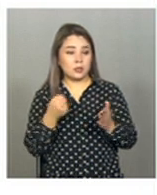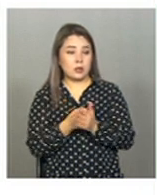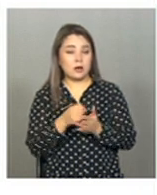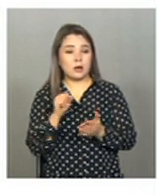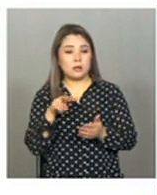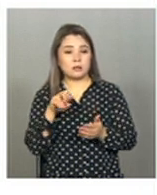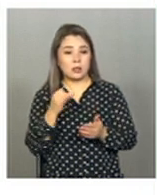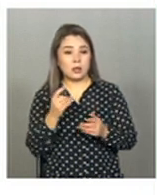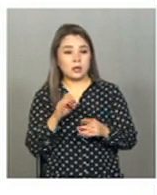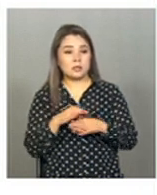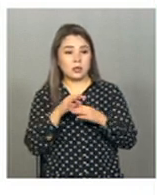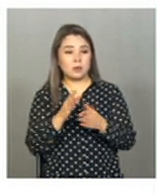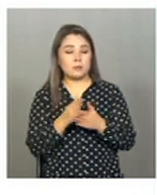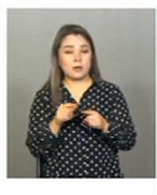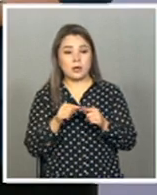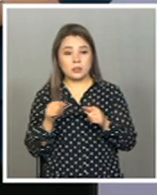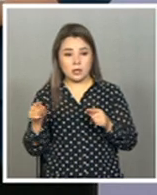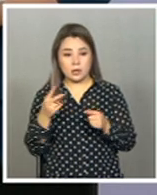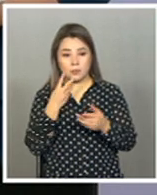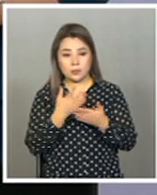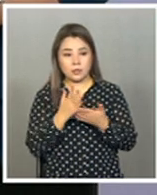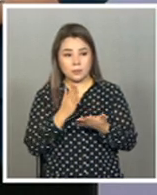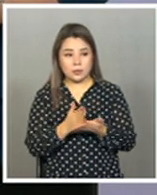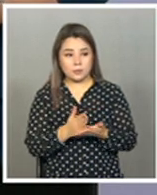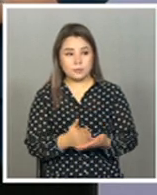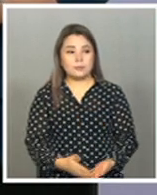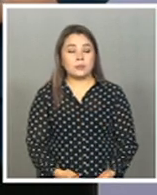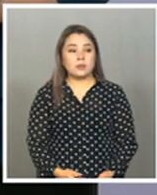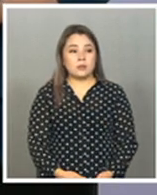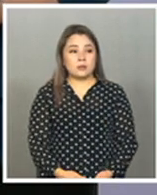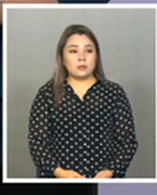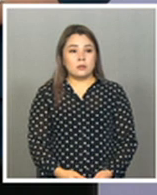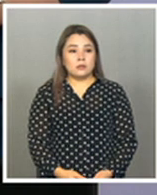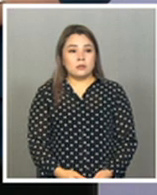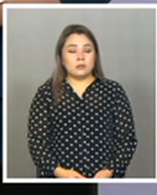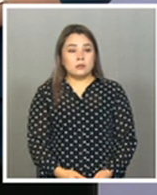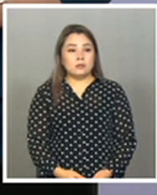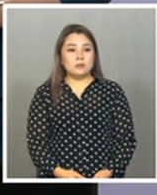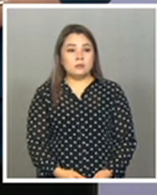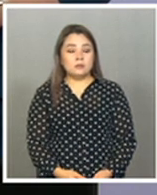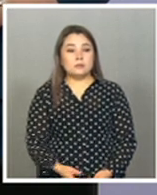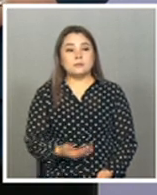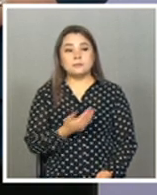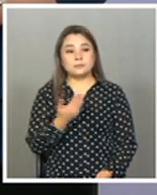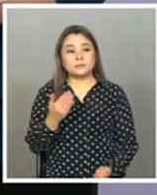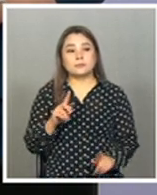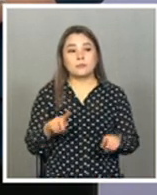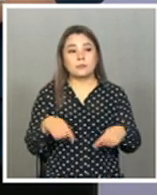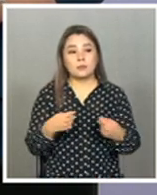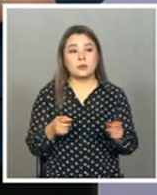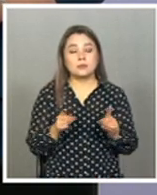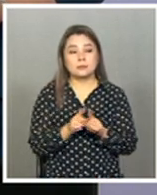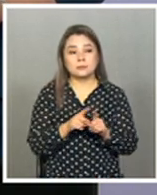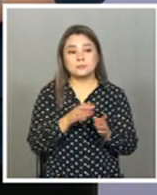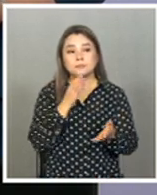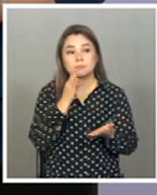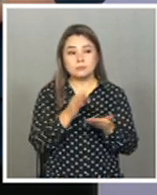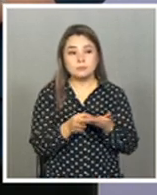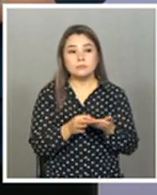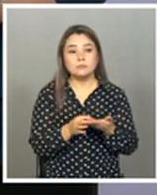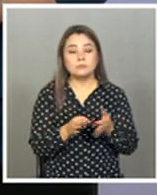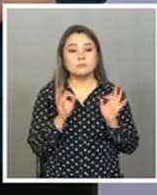дейінгі аралықты алып жатты. Оқушылар, сіздердің берген жауаптарыңыз